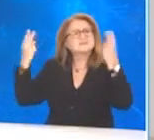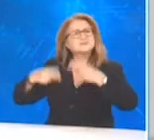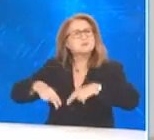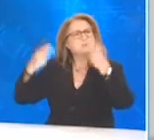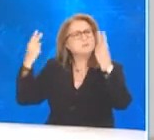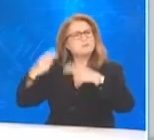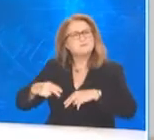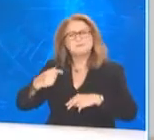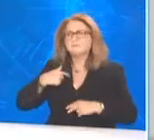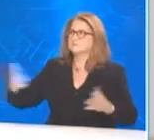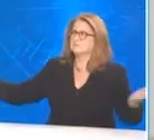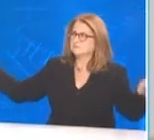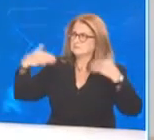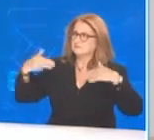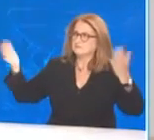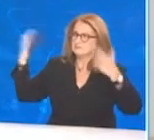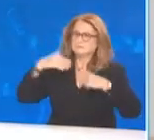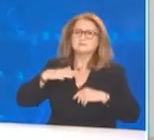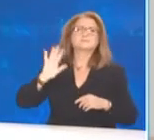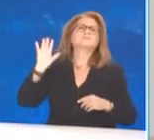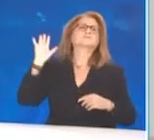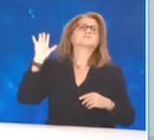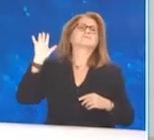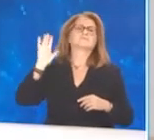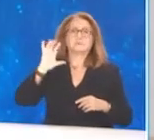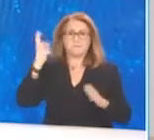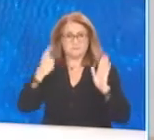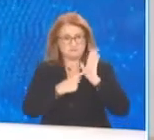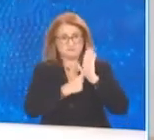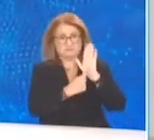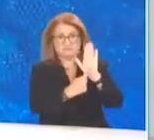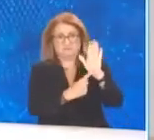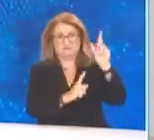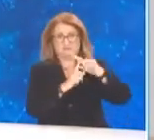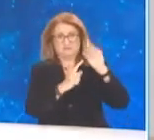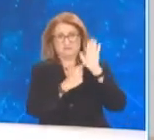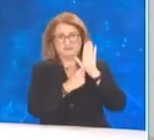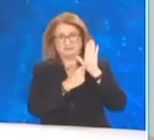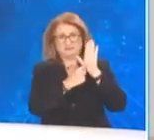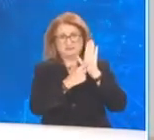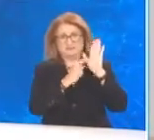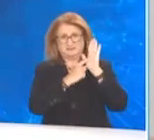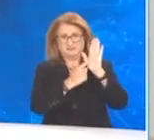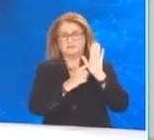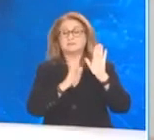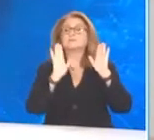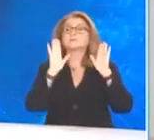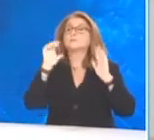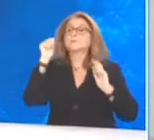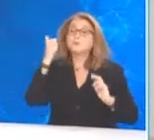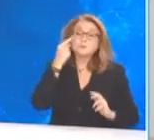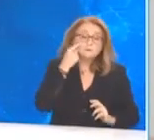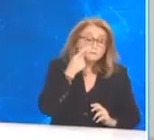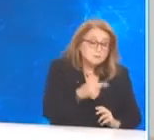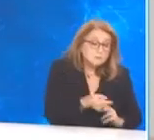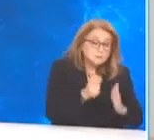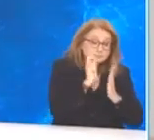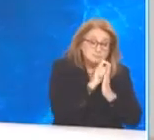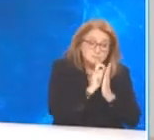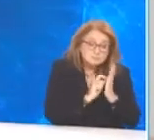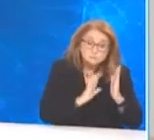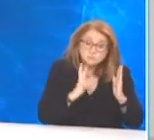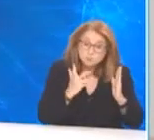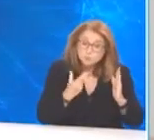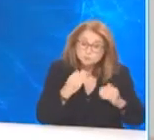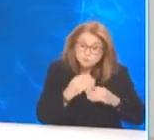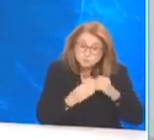δεδομένα, νομίζω ότι αυτό είναι λάθος. Άρα εμείς τι κάνουμε, παρακολουθούμε κάθε μέρα τα δεδομένα, προσαρμόζουμε τη στρατηγική μας